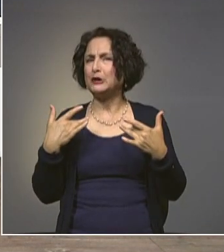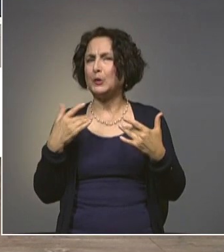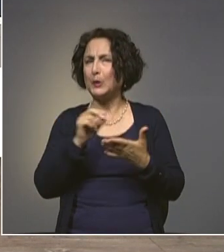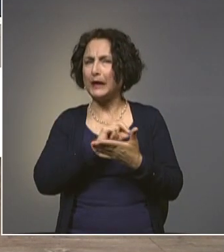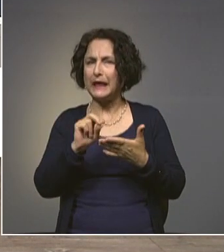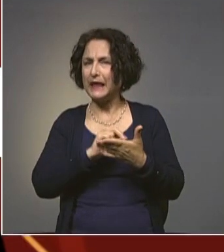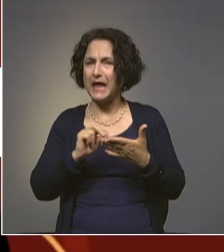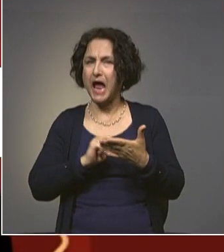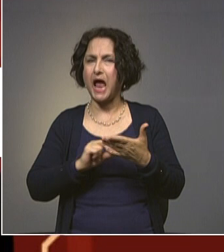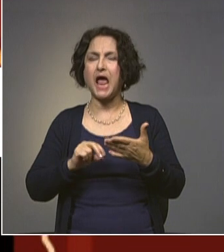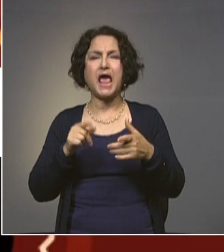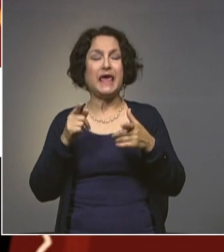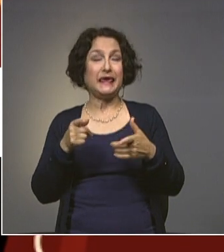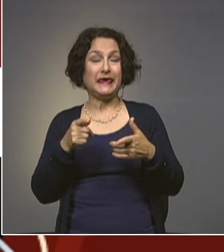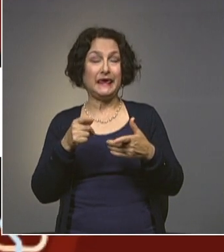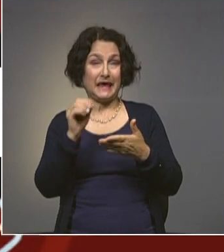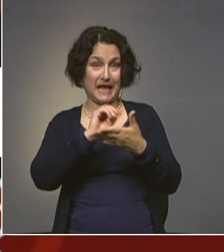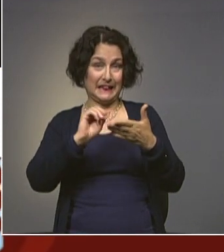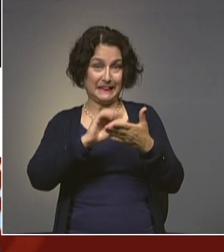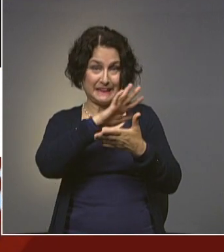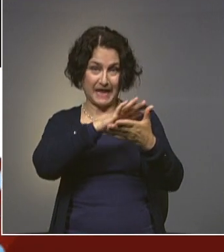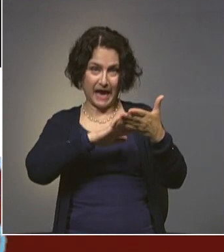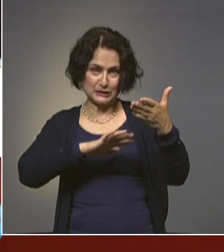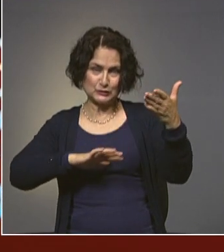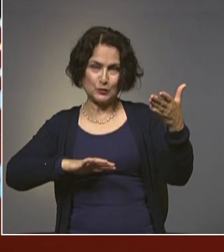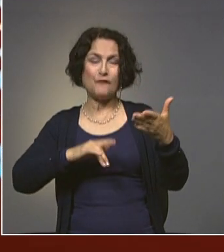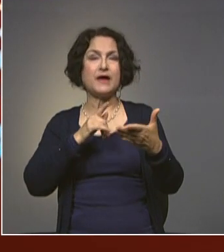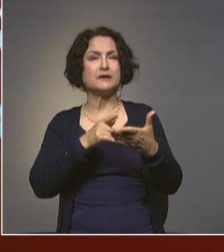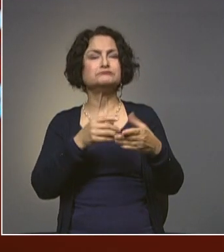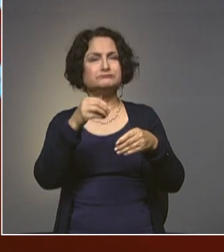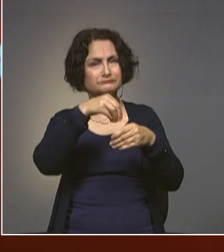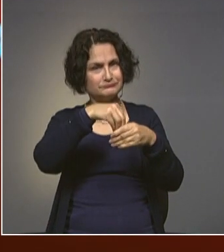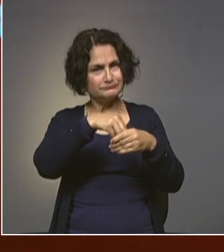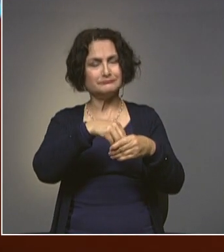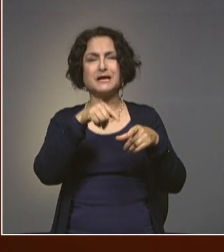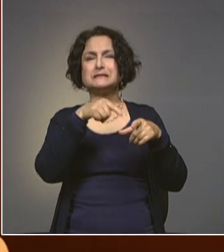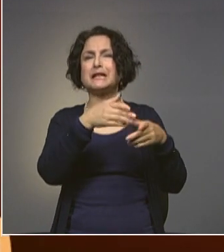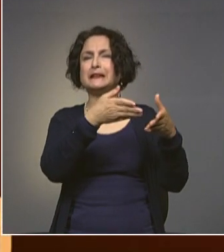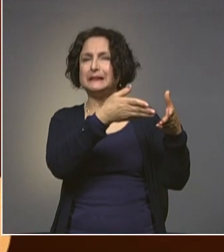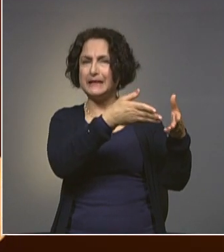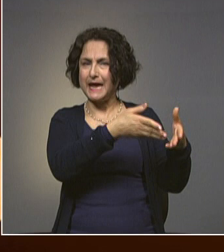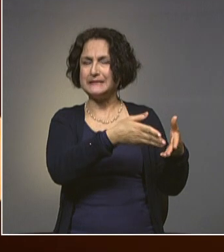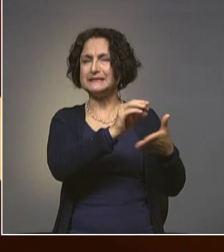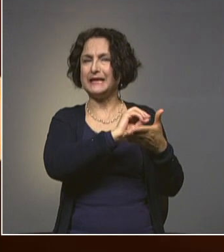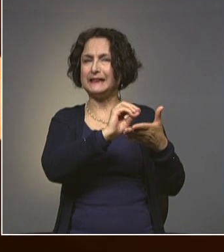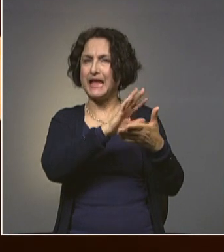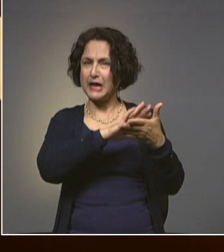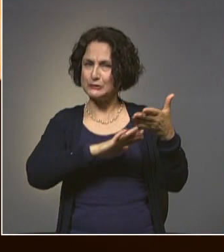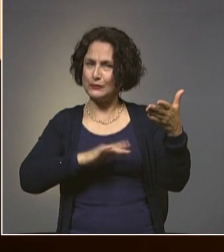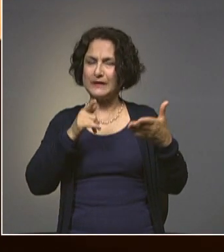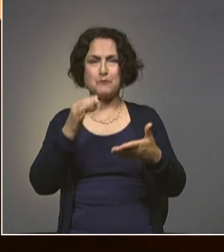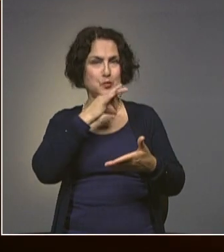текстове, които започват да се появяват под нейното перо, са драматургични текстове. Това са и за тези текстове тя получава и първите си престижни